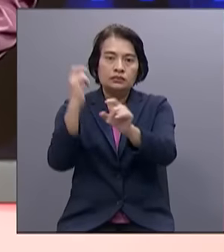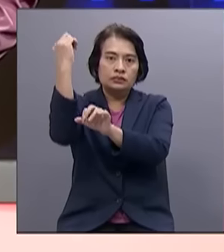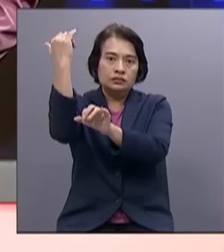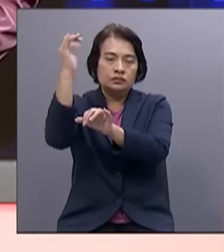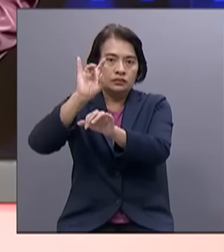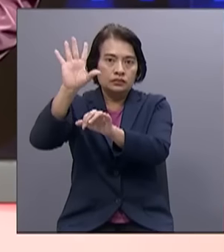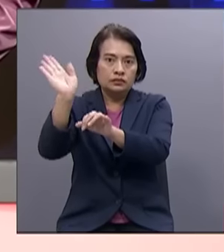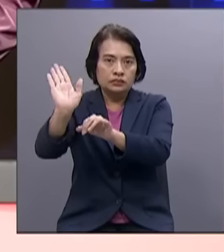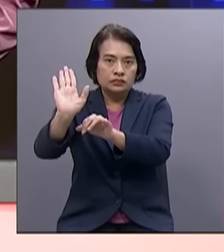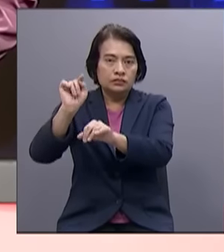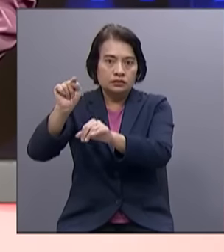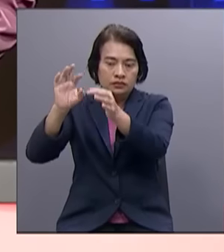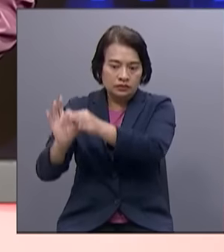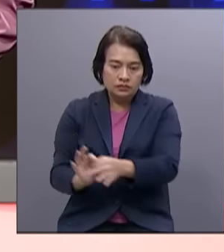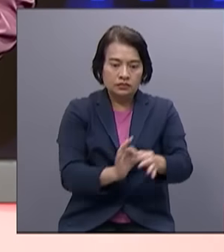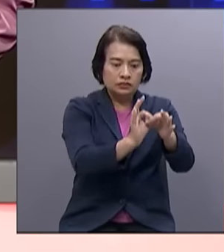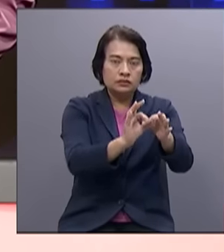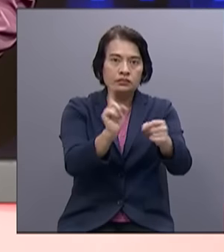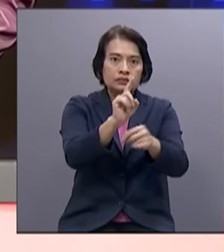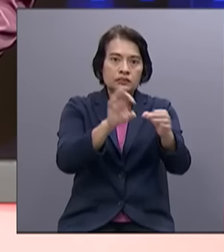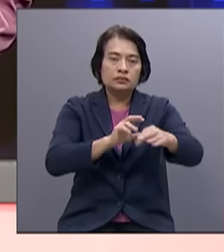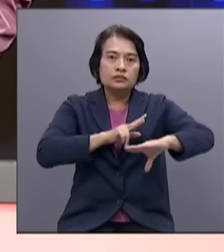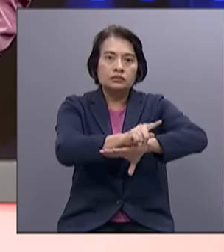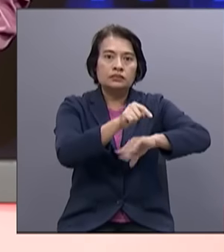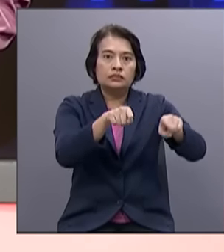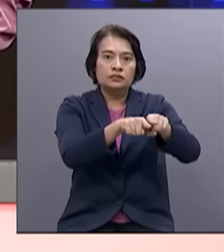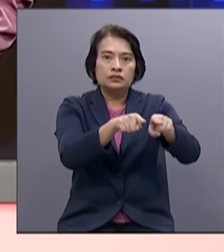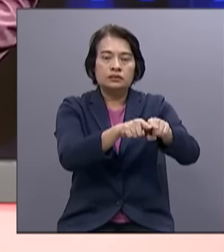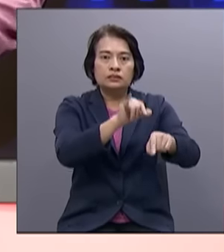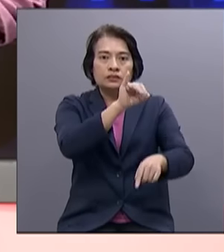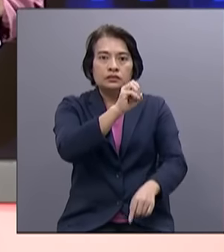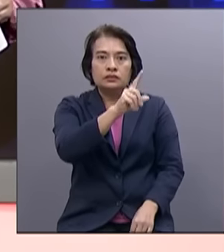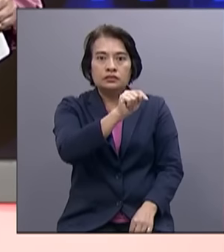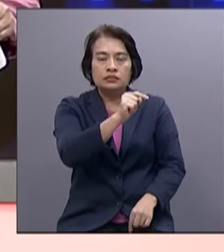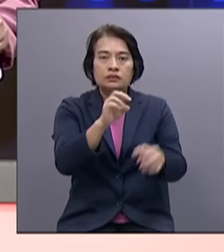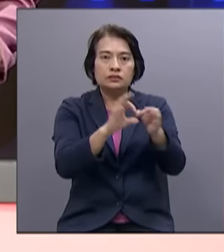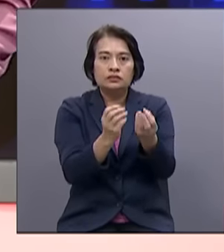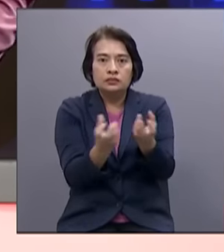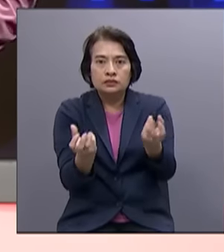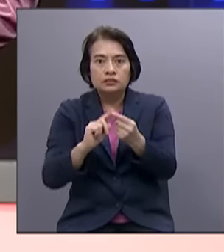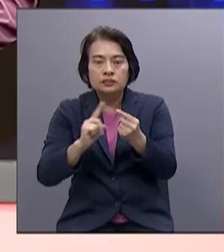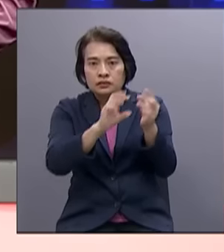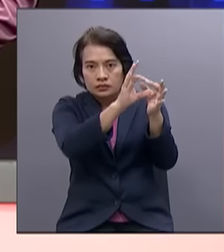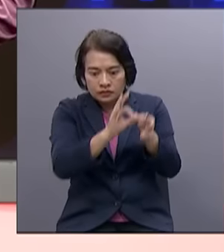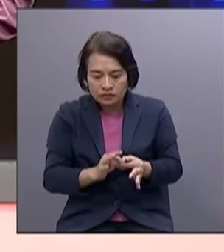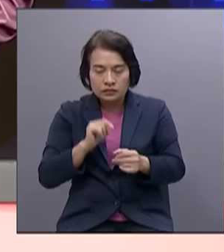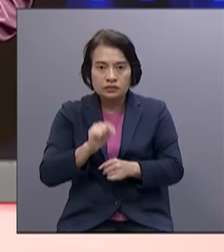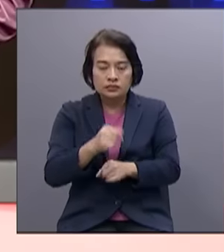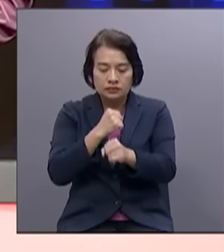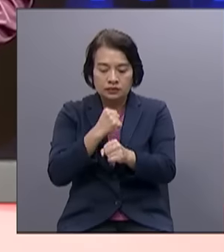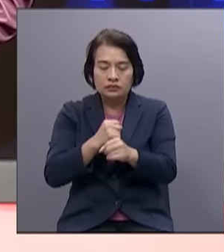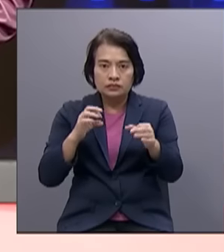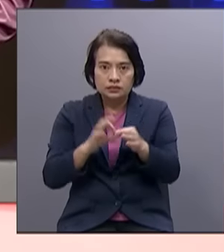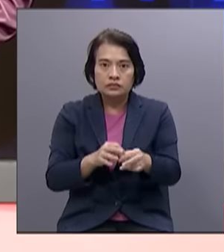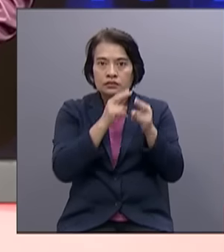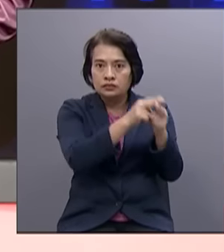นั้นค่ะเครื่องใช้ไฟฟ้าที่มีระบบอต ofThingsหรือว่า iotที่มันสามารถเชื่อมต่อการทำงานระหว่างกันได้